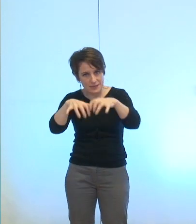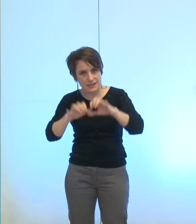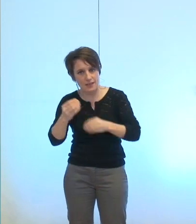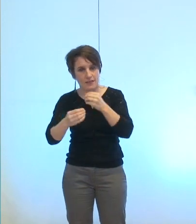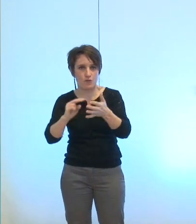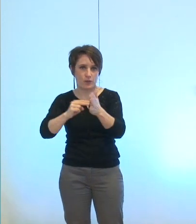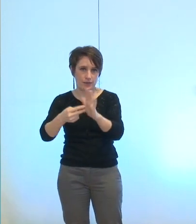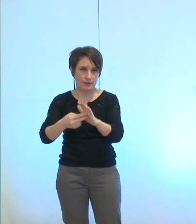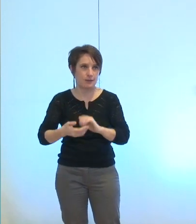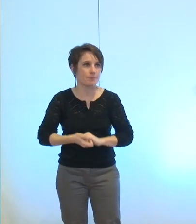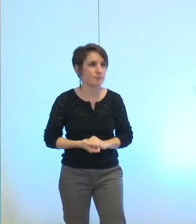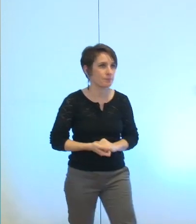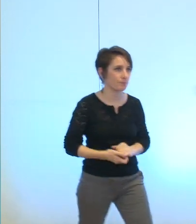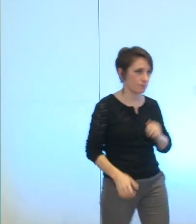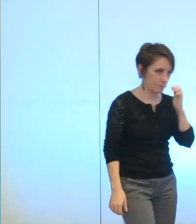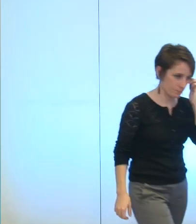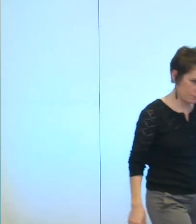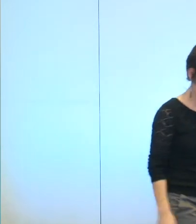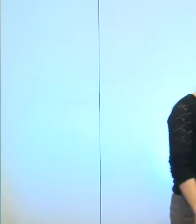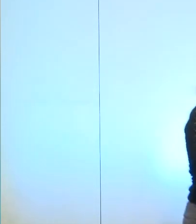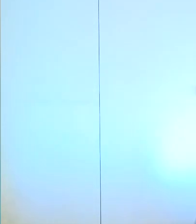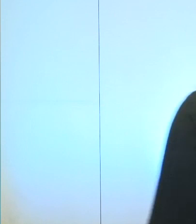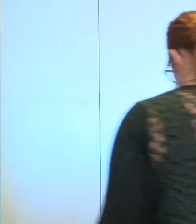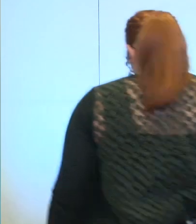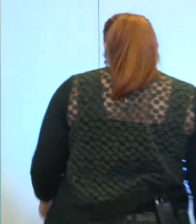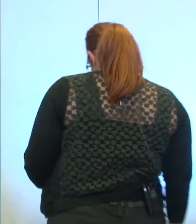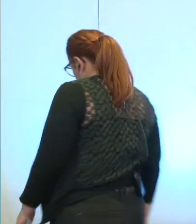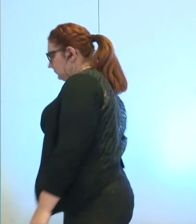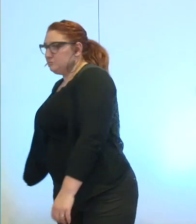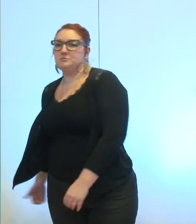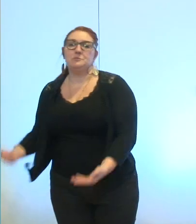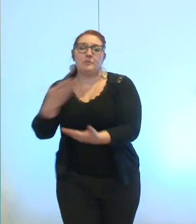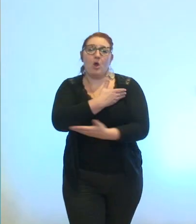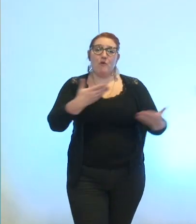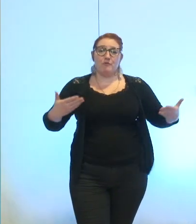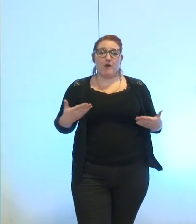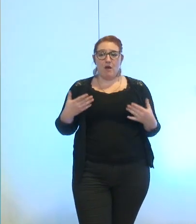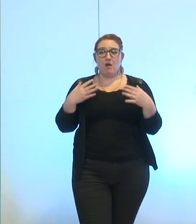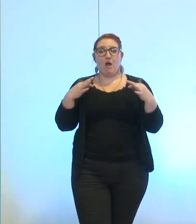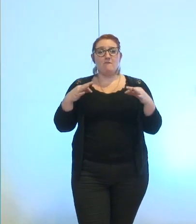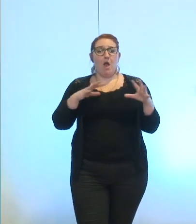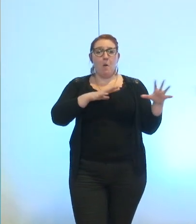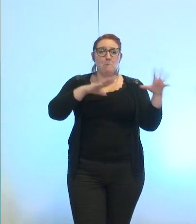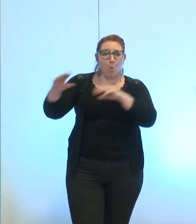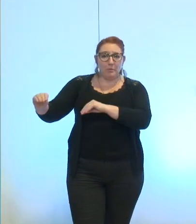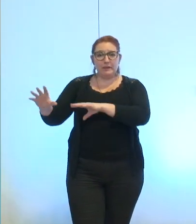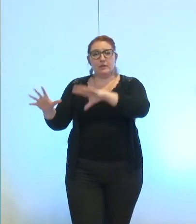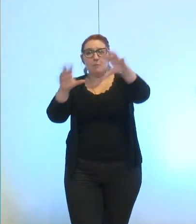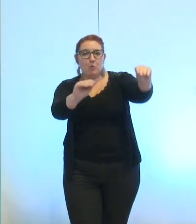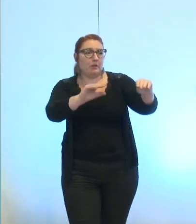et enfin la mobilité on a une mobilité effectivement dans une collectivité telle que celle de